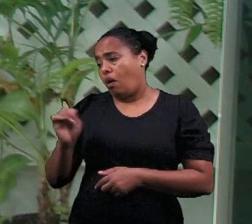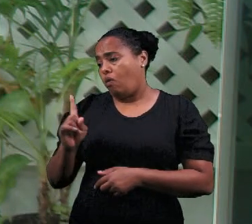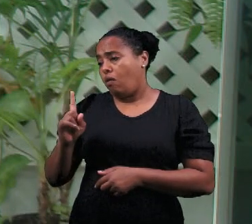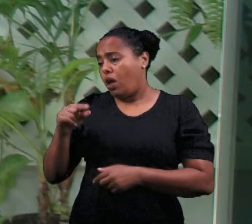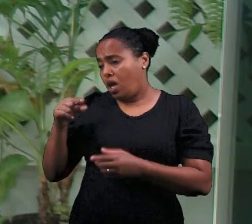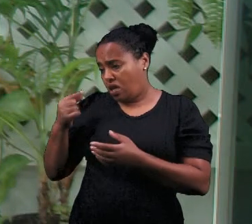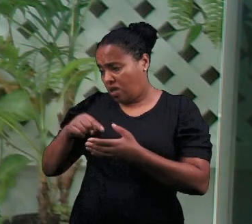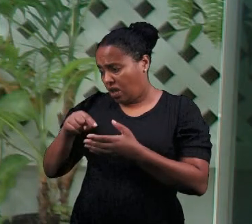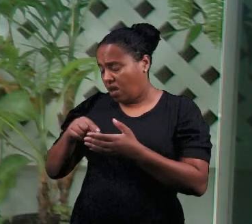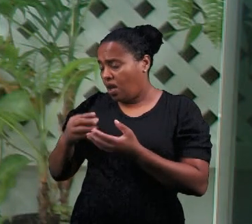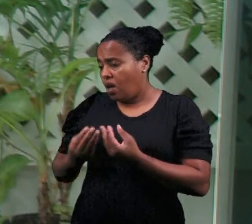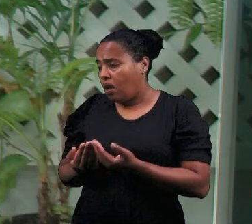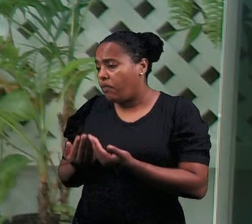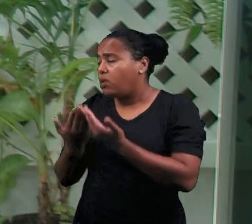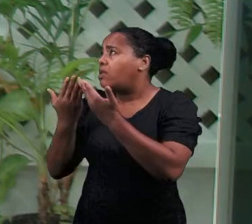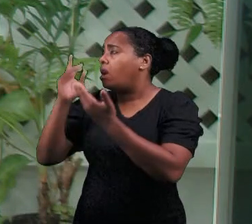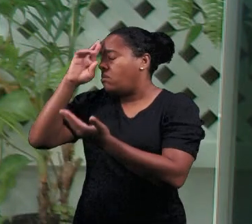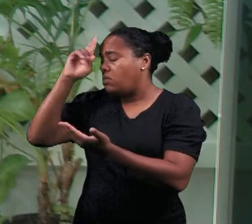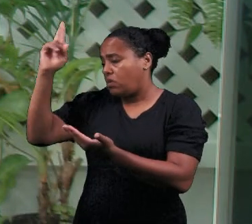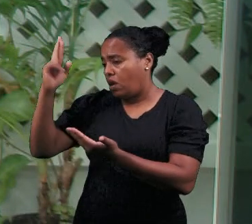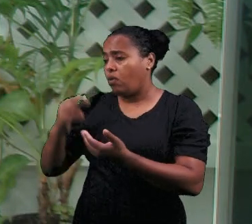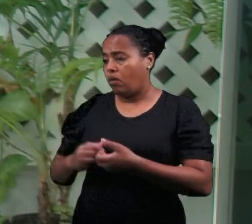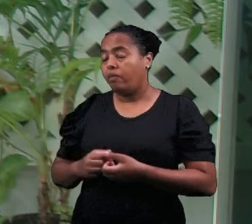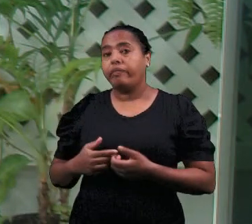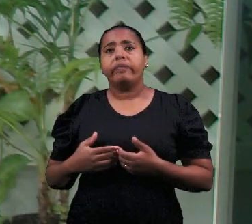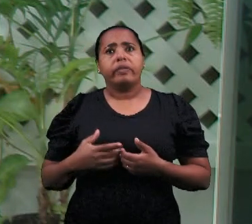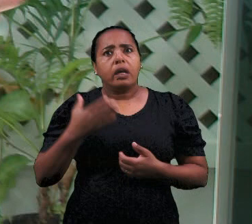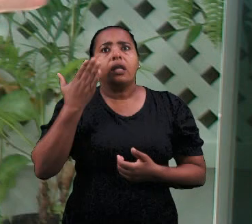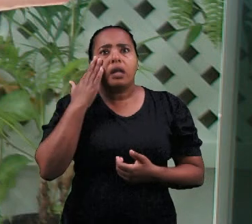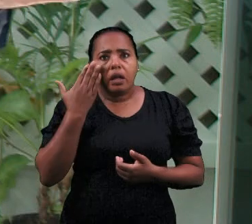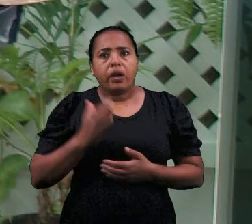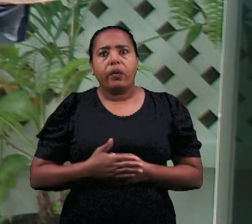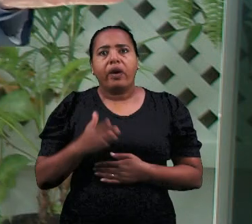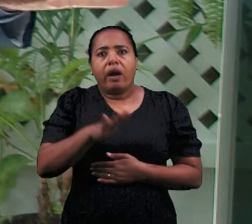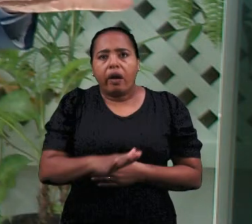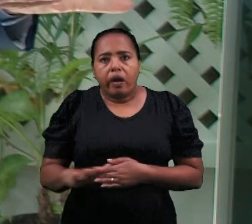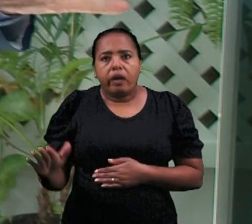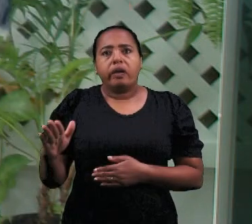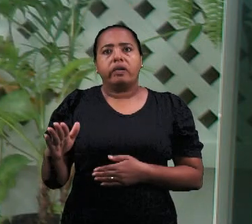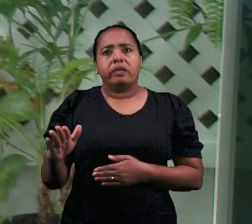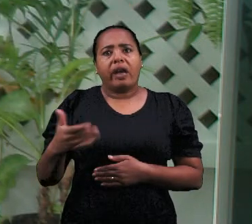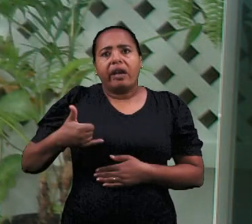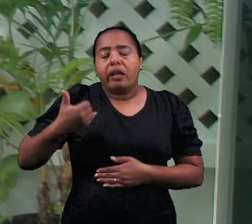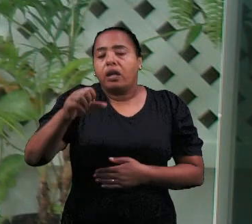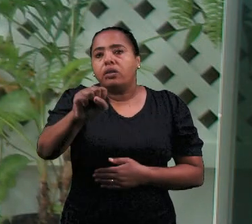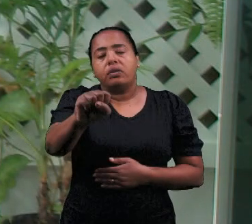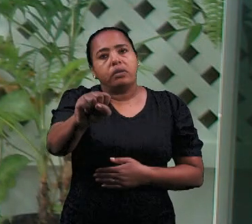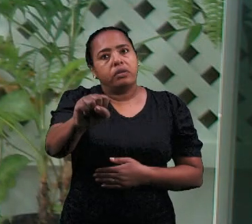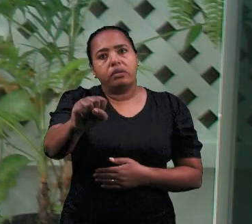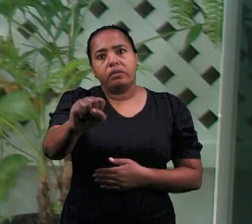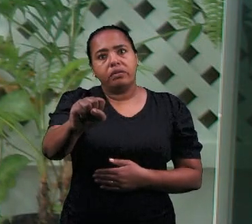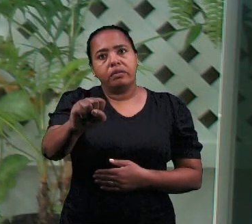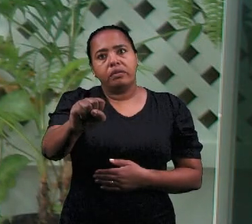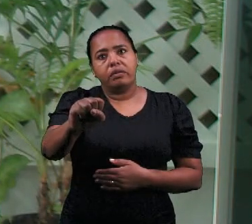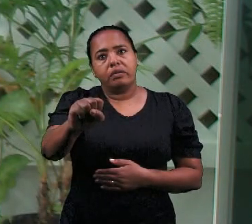pour faire l'achat que tu veux faire. Non, mais celui-là, je vais dédier au Seigneur. Mes frères, vous voyez,